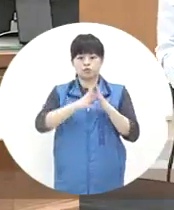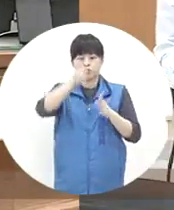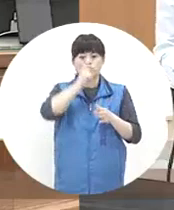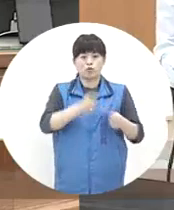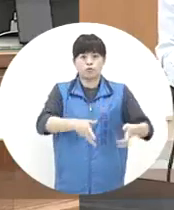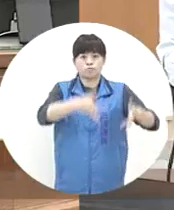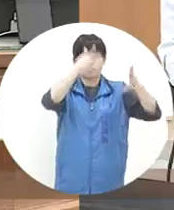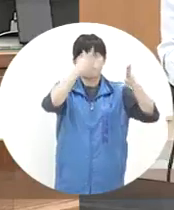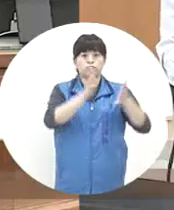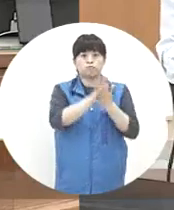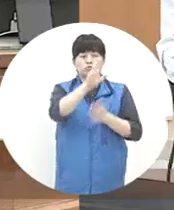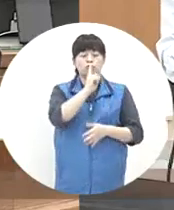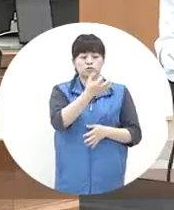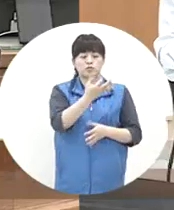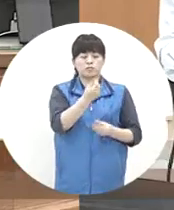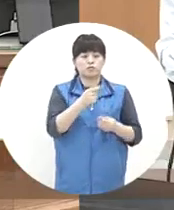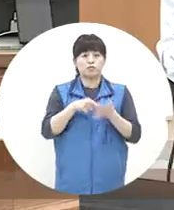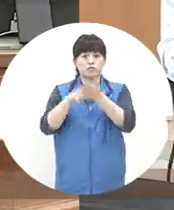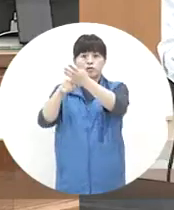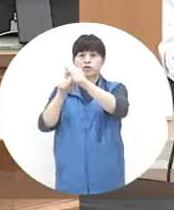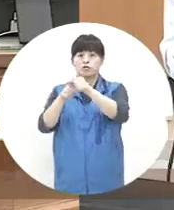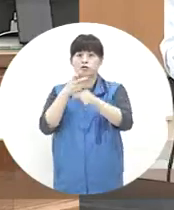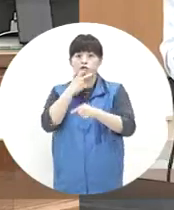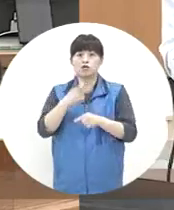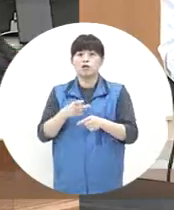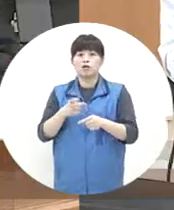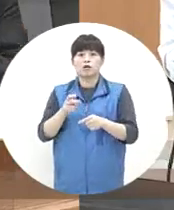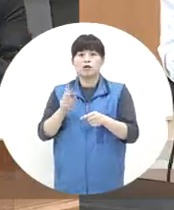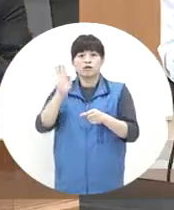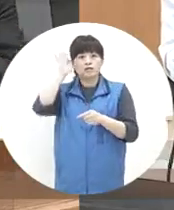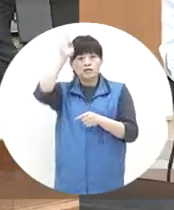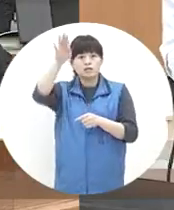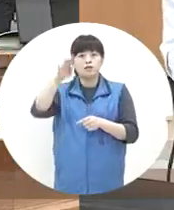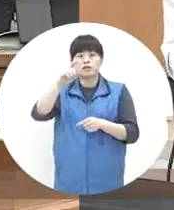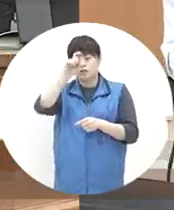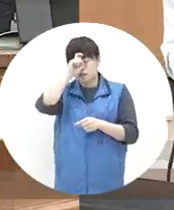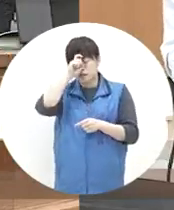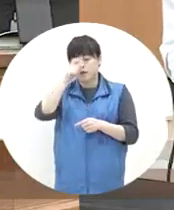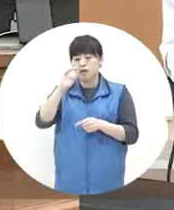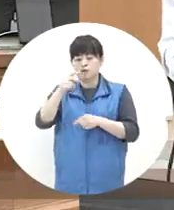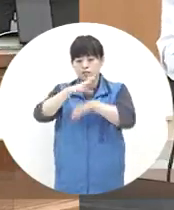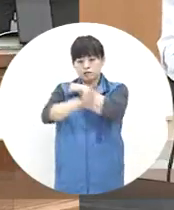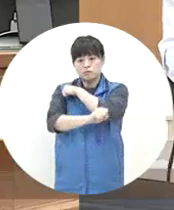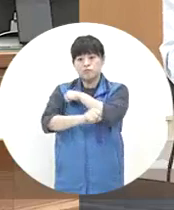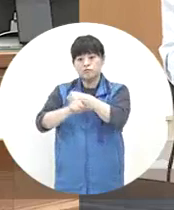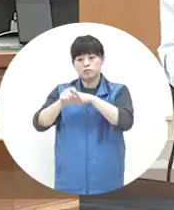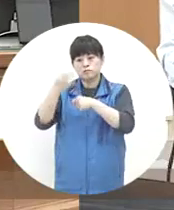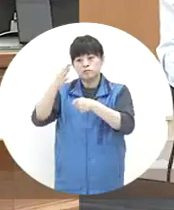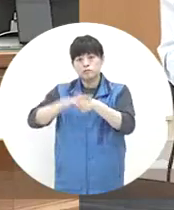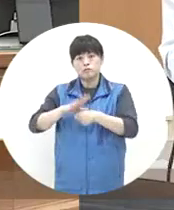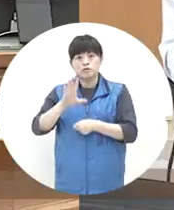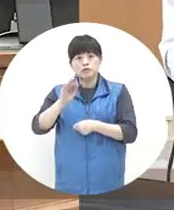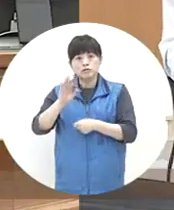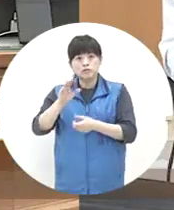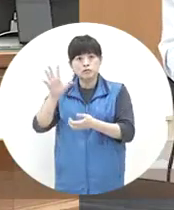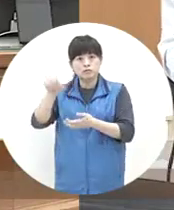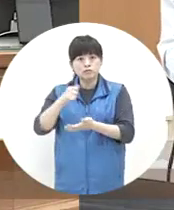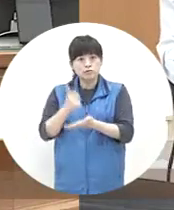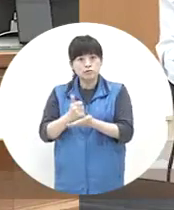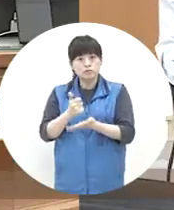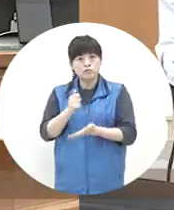没有钱，说要跟中央争取前瞻基础建设计划的经费啊，请问一下是有没有办法争取